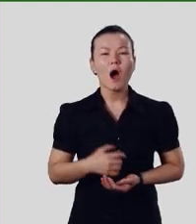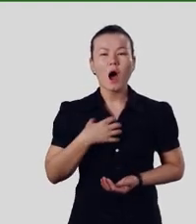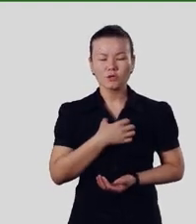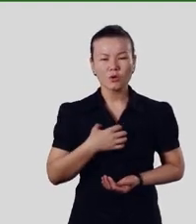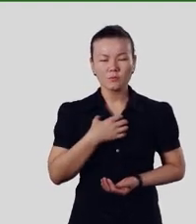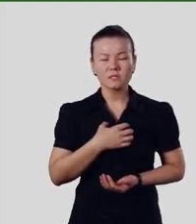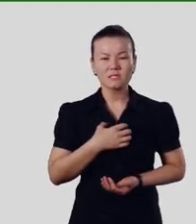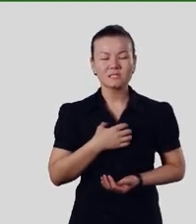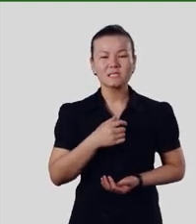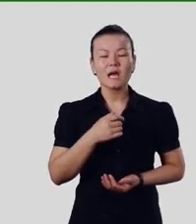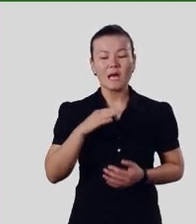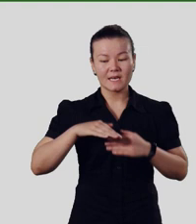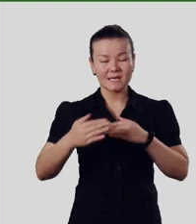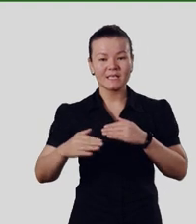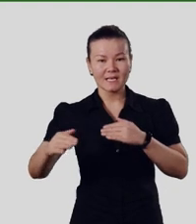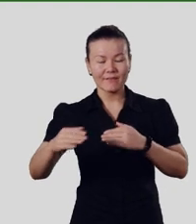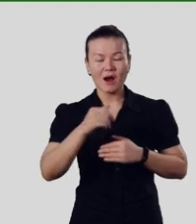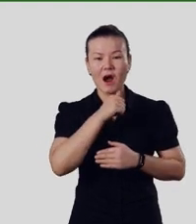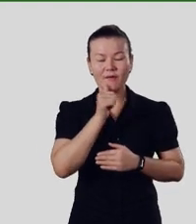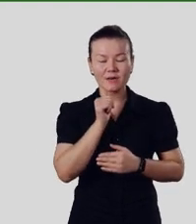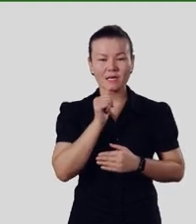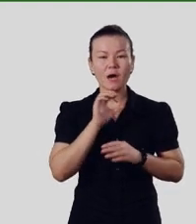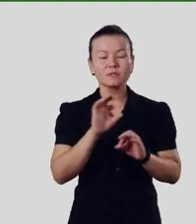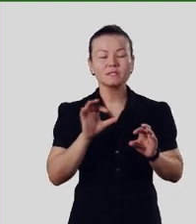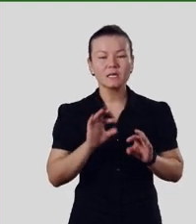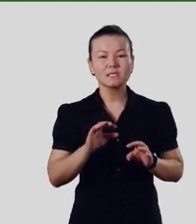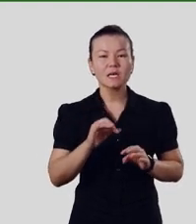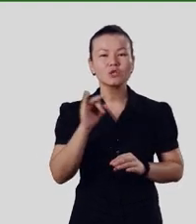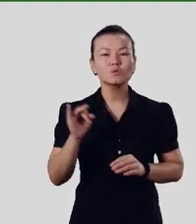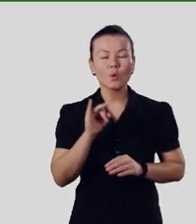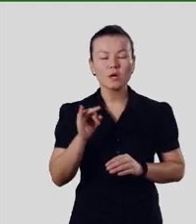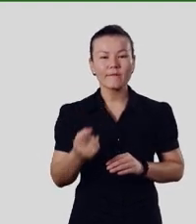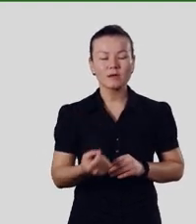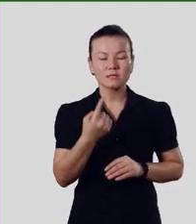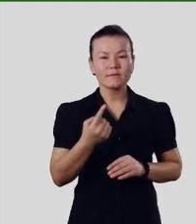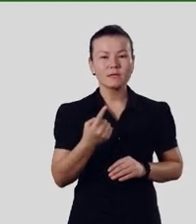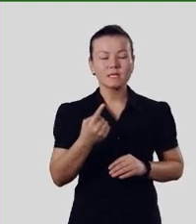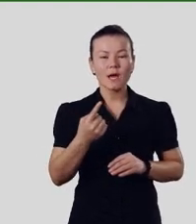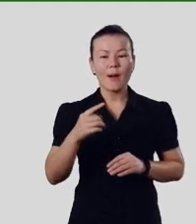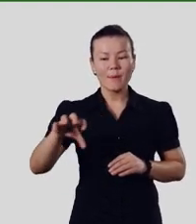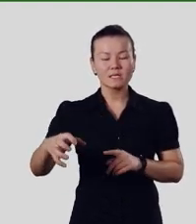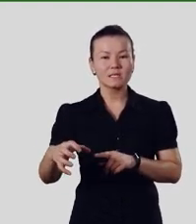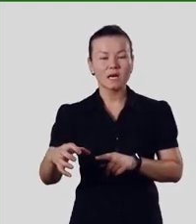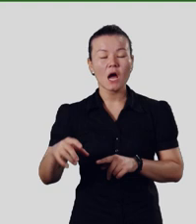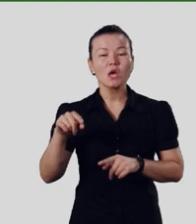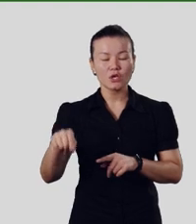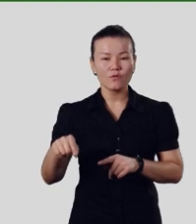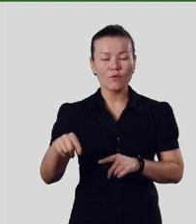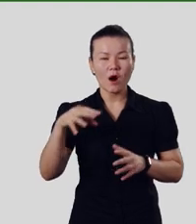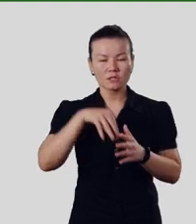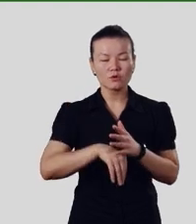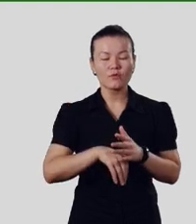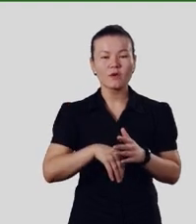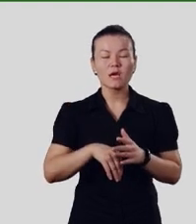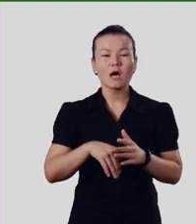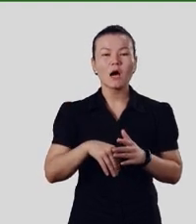Особенности рельефа Африки объясняются историей развития материка. В его основе